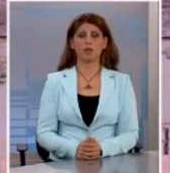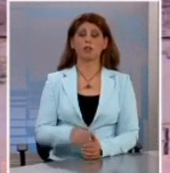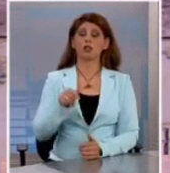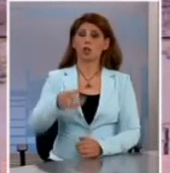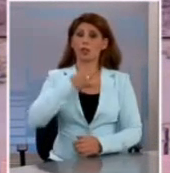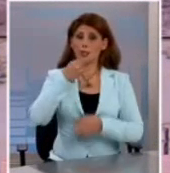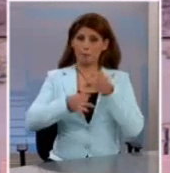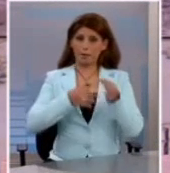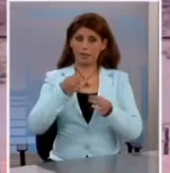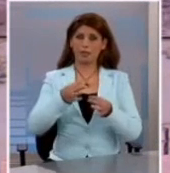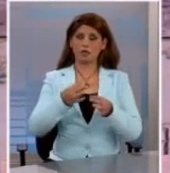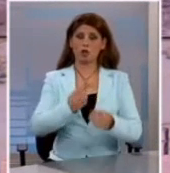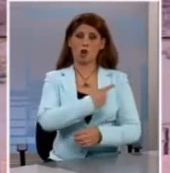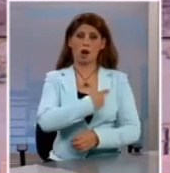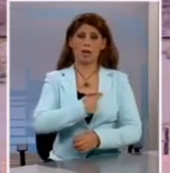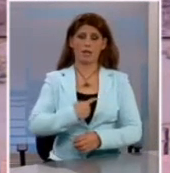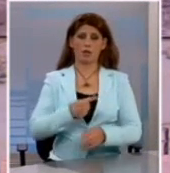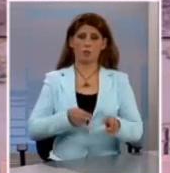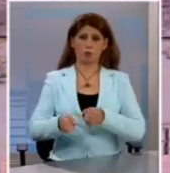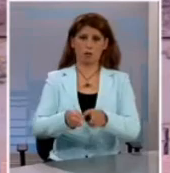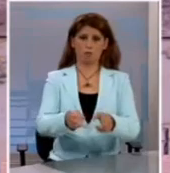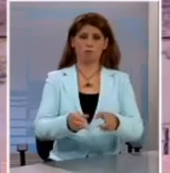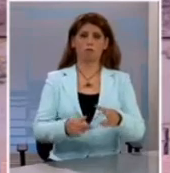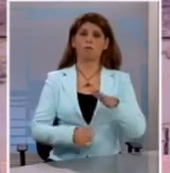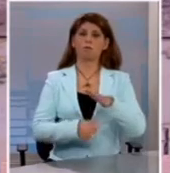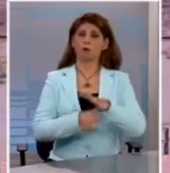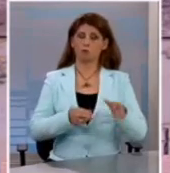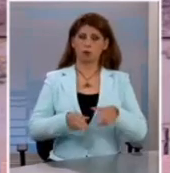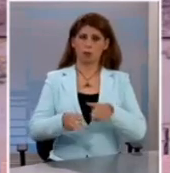ποταμιού, ο πρόεδρος ποταμιού, κύριος Σταύρος Θεοδωράκης, για 15.